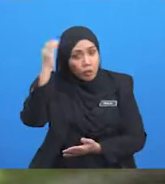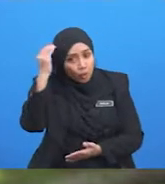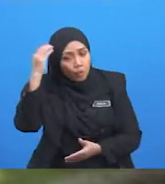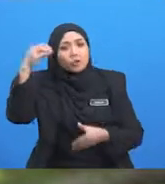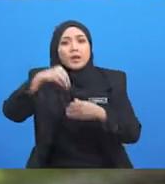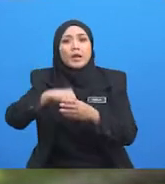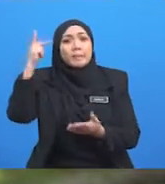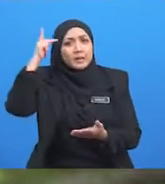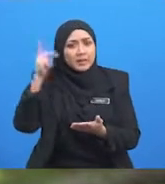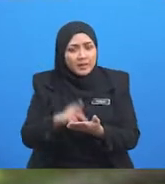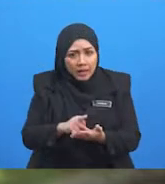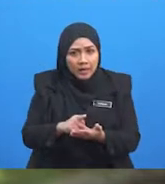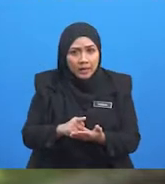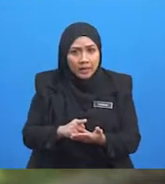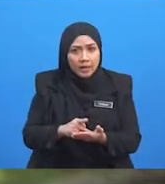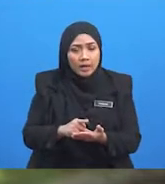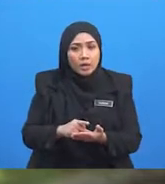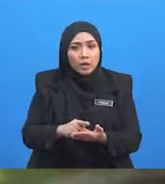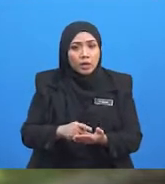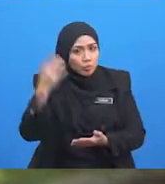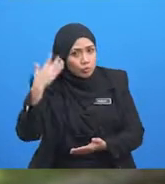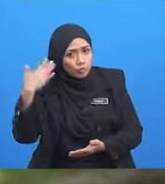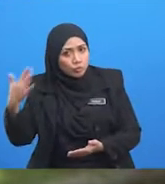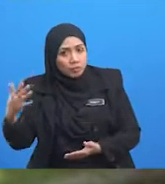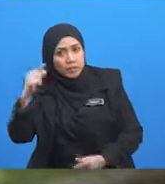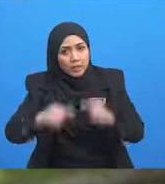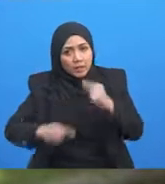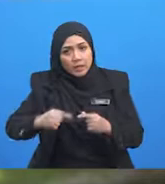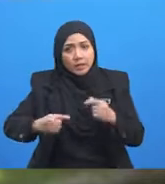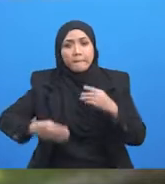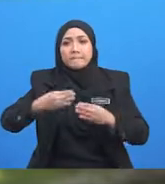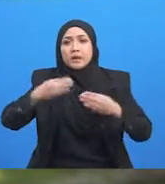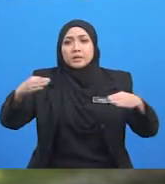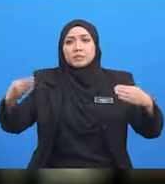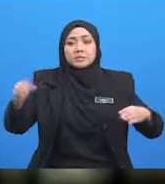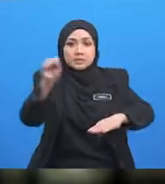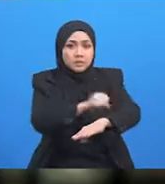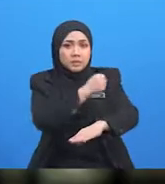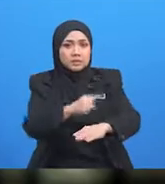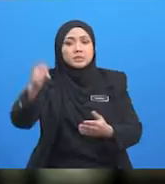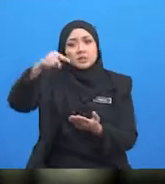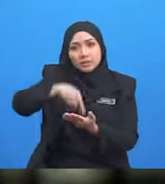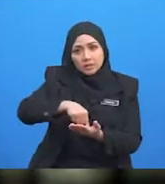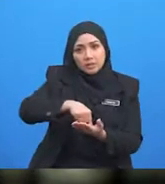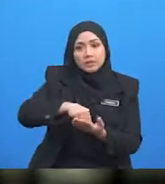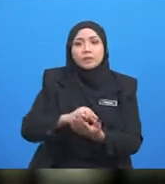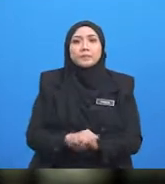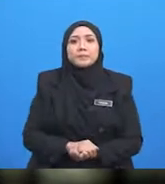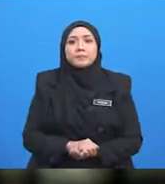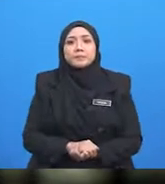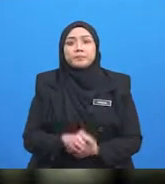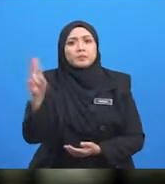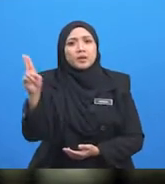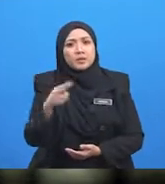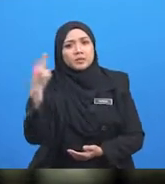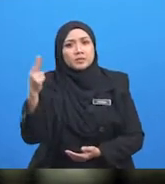dalam mengenal pasti unsur bunyi dan gaya bahasa dalam sajak ini. Bak kata pepatah,